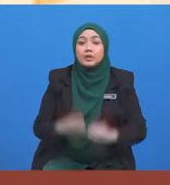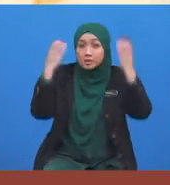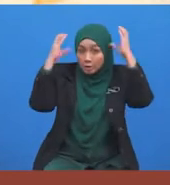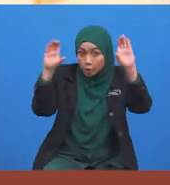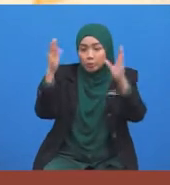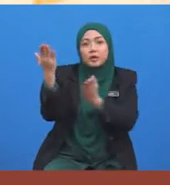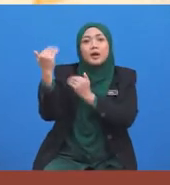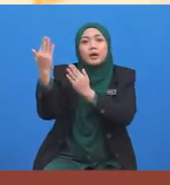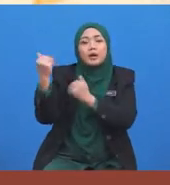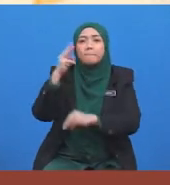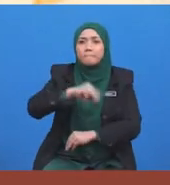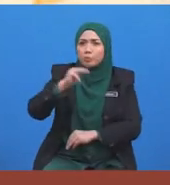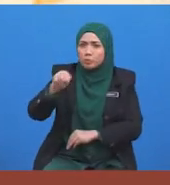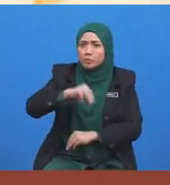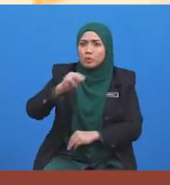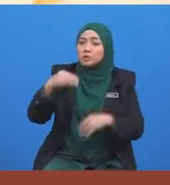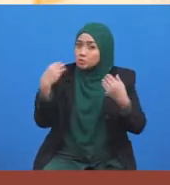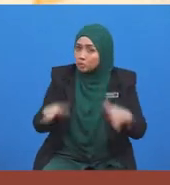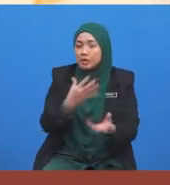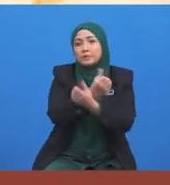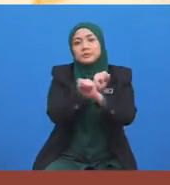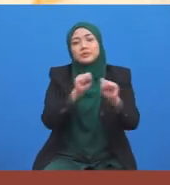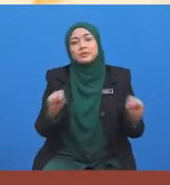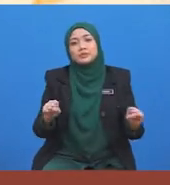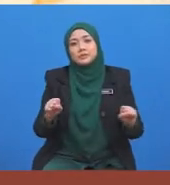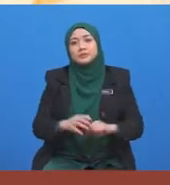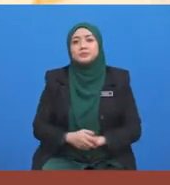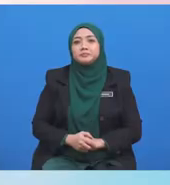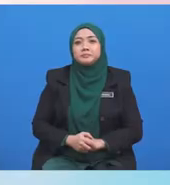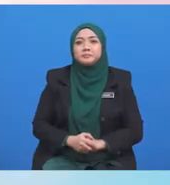Cikgu berharap murid-murid sudah bersedia.